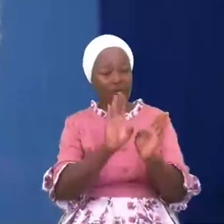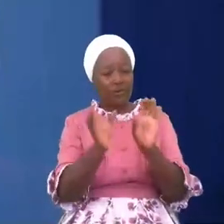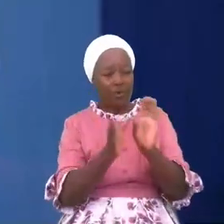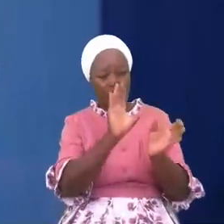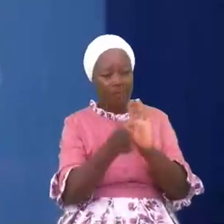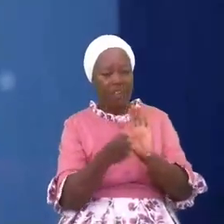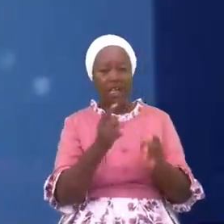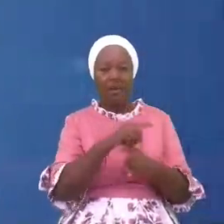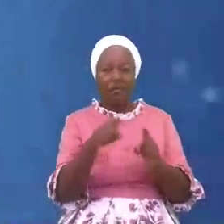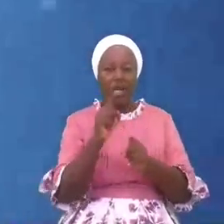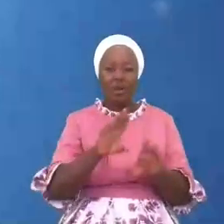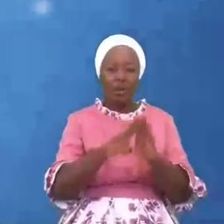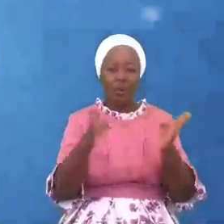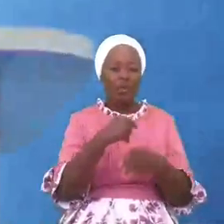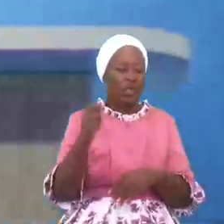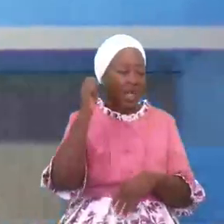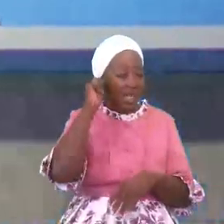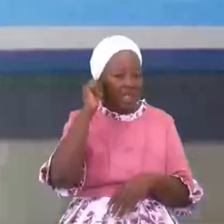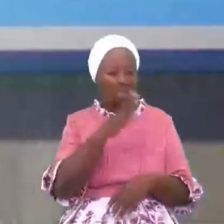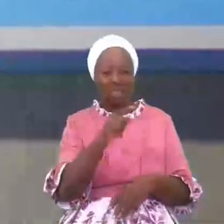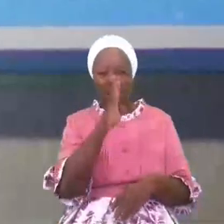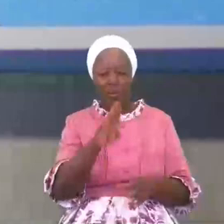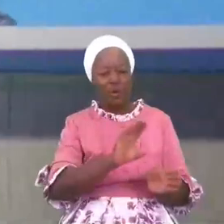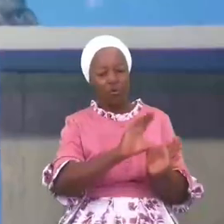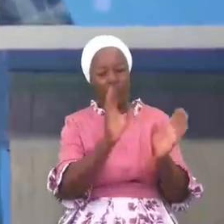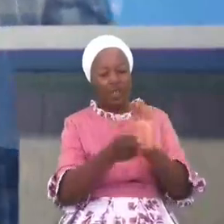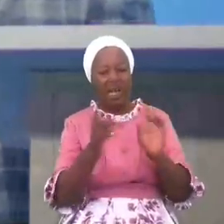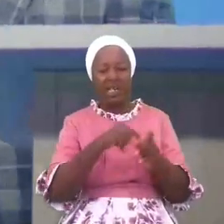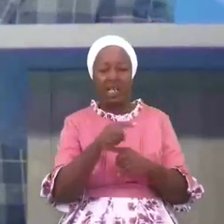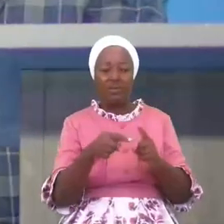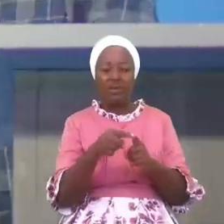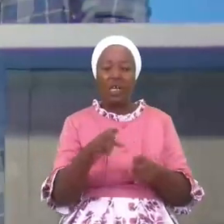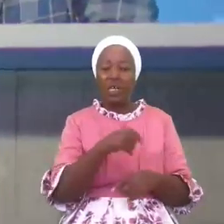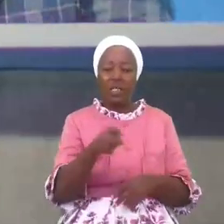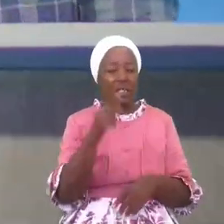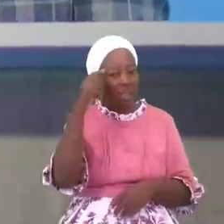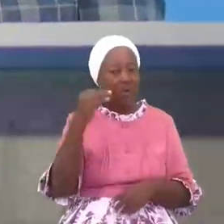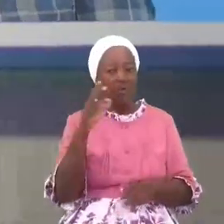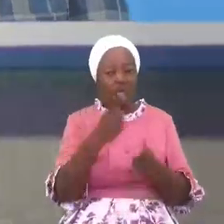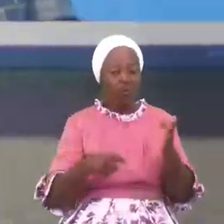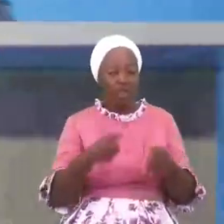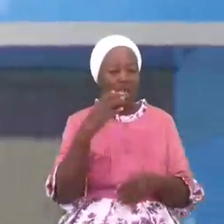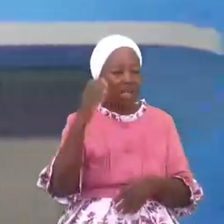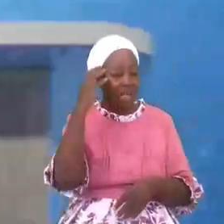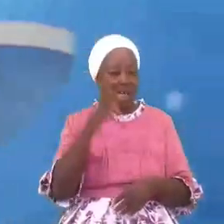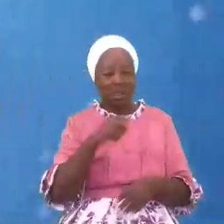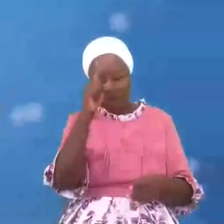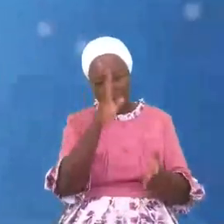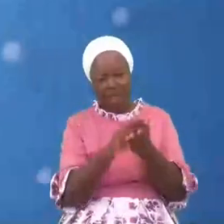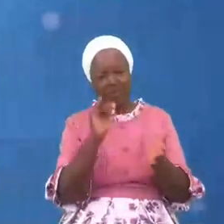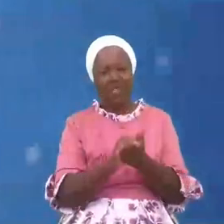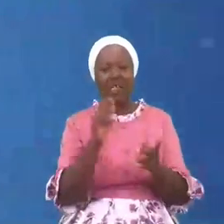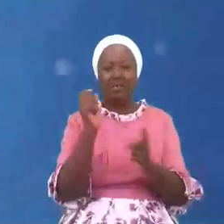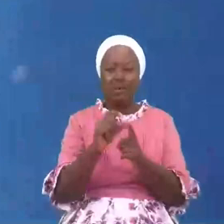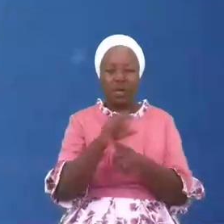entendent bien, ils seront convertis. Quand ils pensent à ce qu'ils entendent et ils croient au rapport, à la prédication